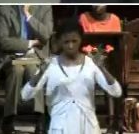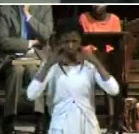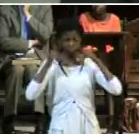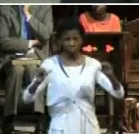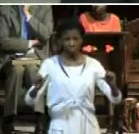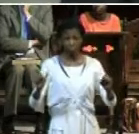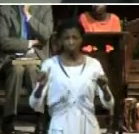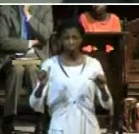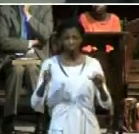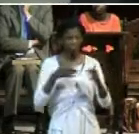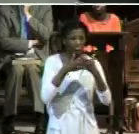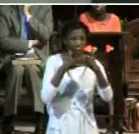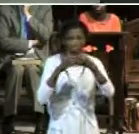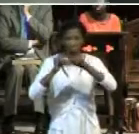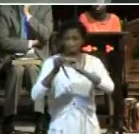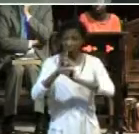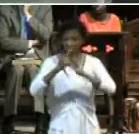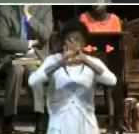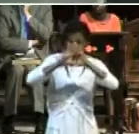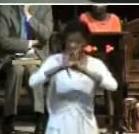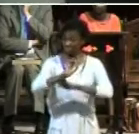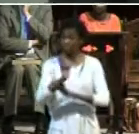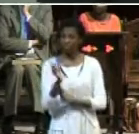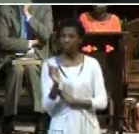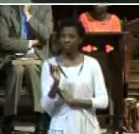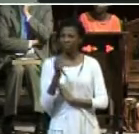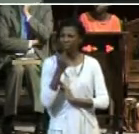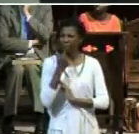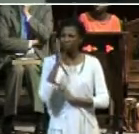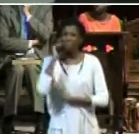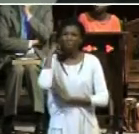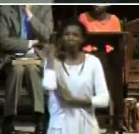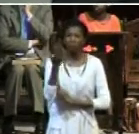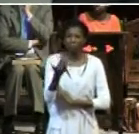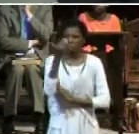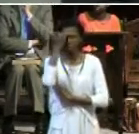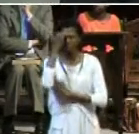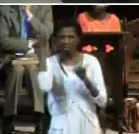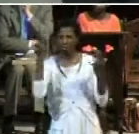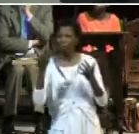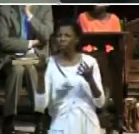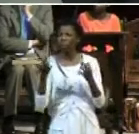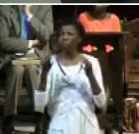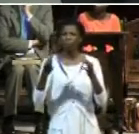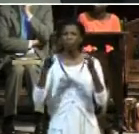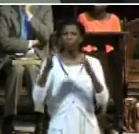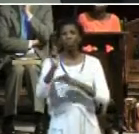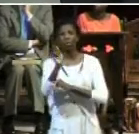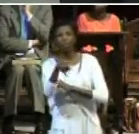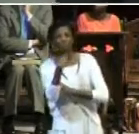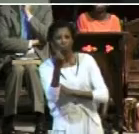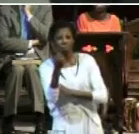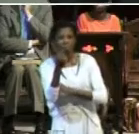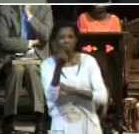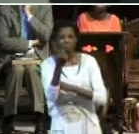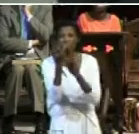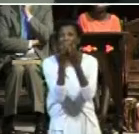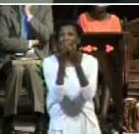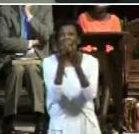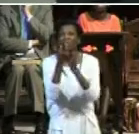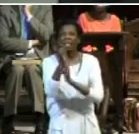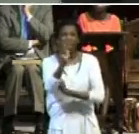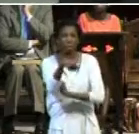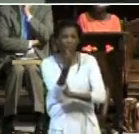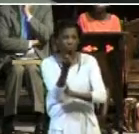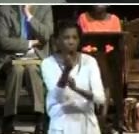ambiguïté. Et vous n'avez pas besoin de connaître le langage de la nature, par laquelle la nature